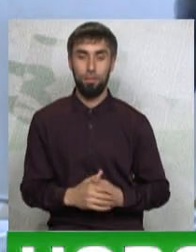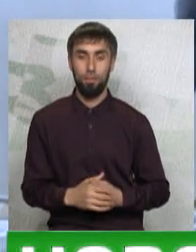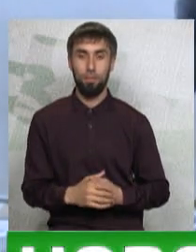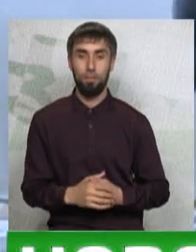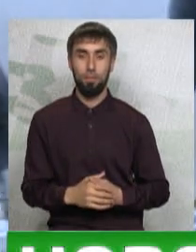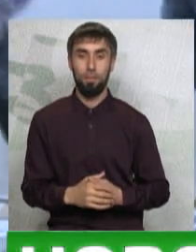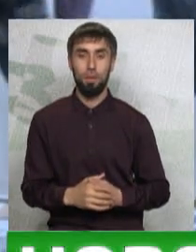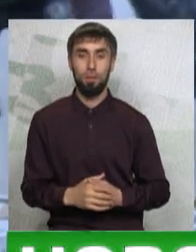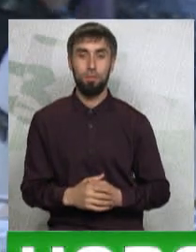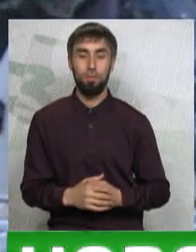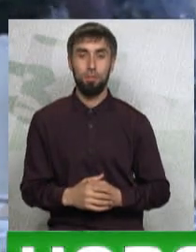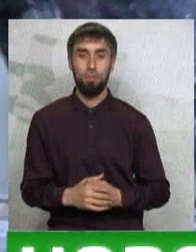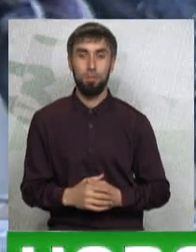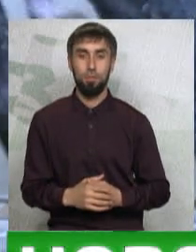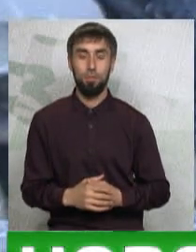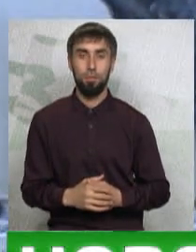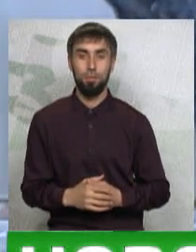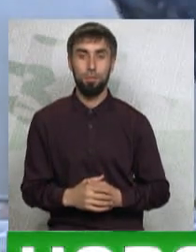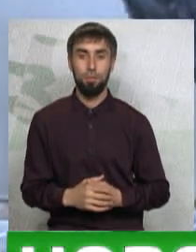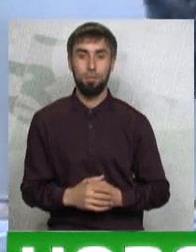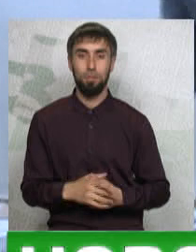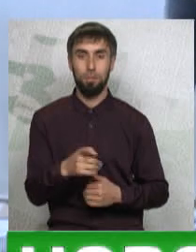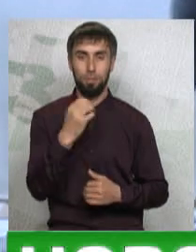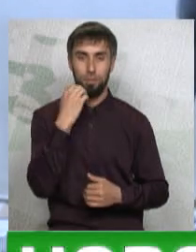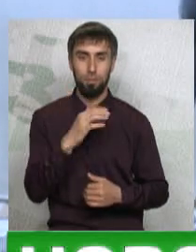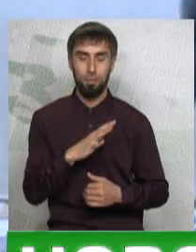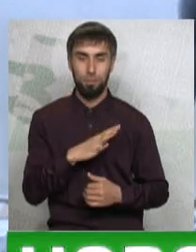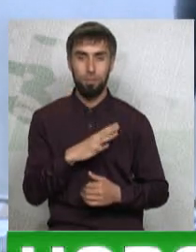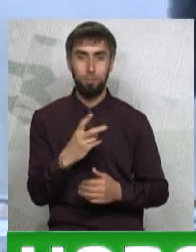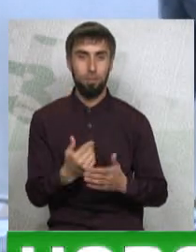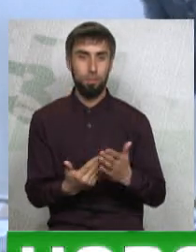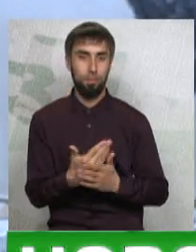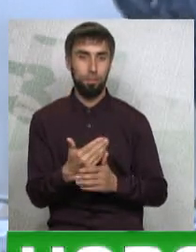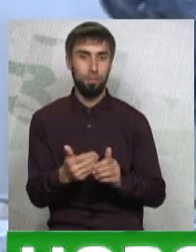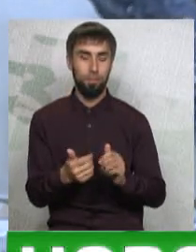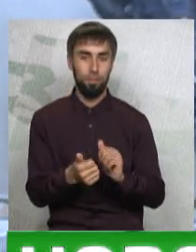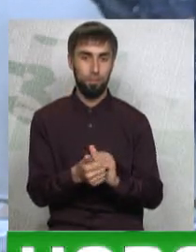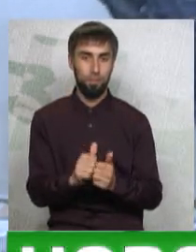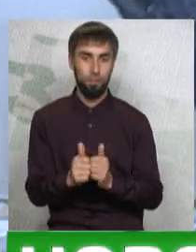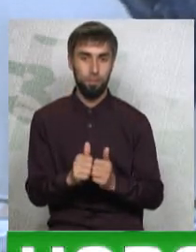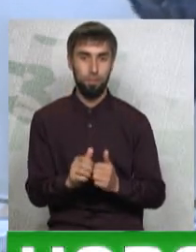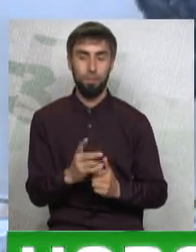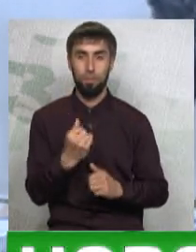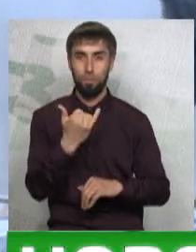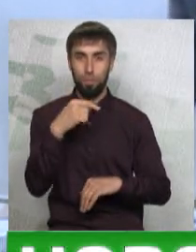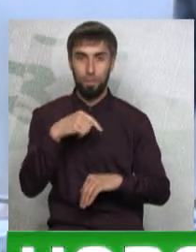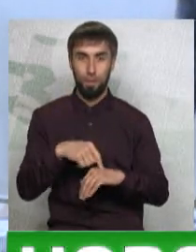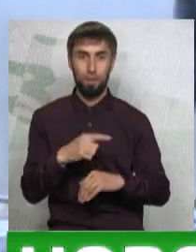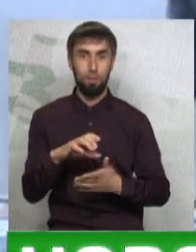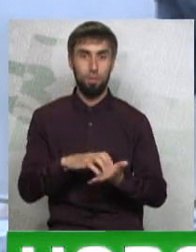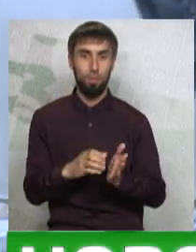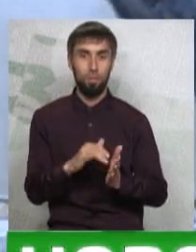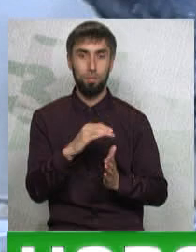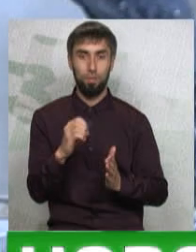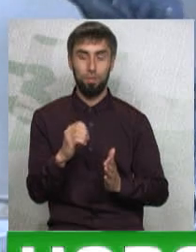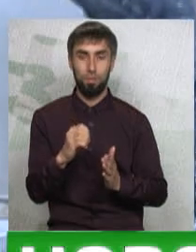Так и электричество на старые лампы сделали, на новые некоторые места. Вот. На данный момент это в кабинете уже